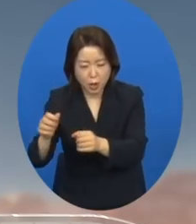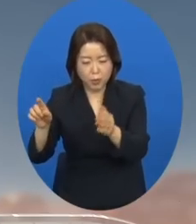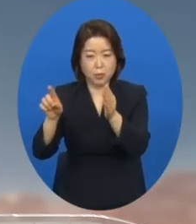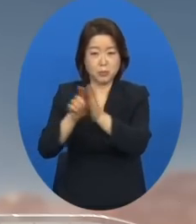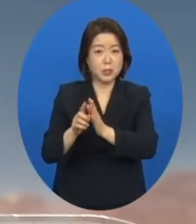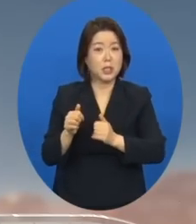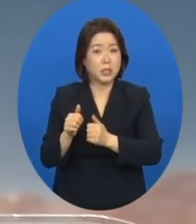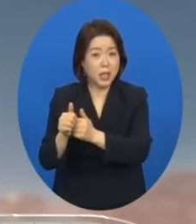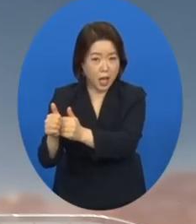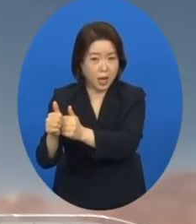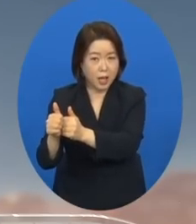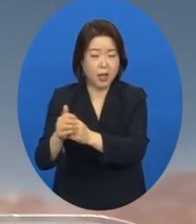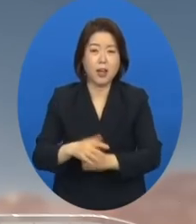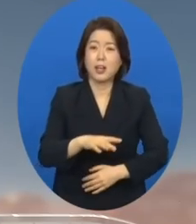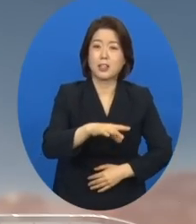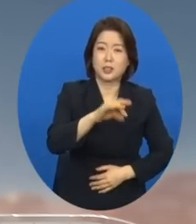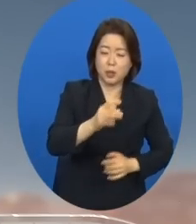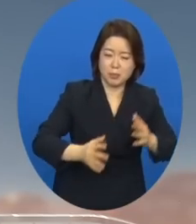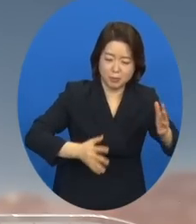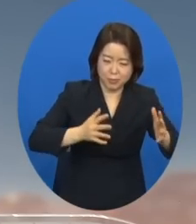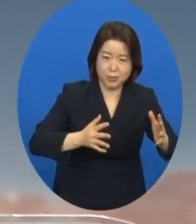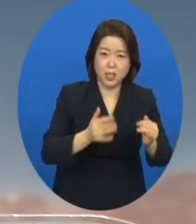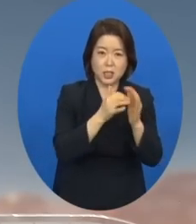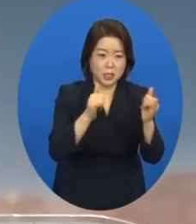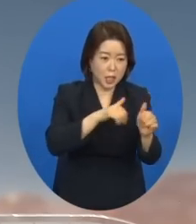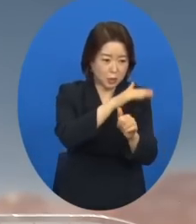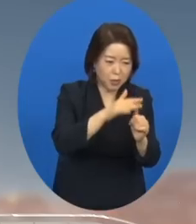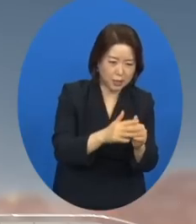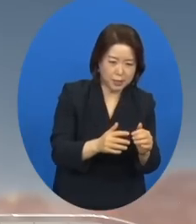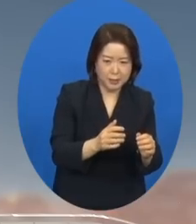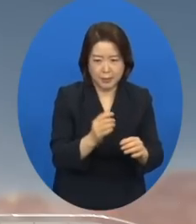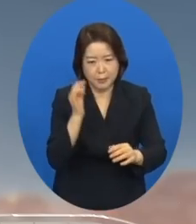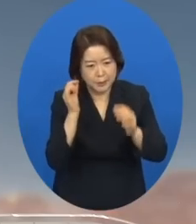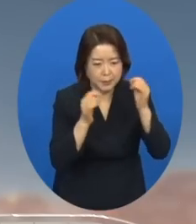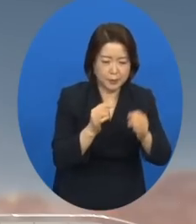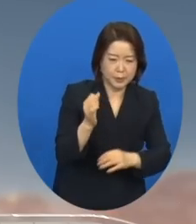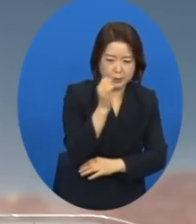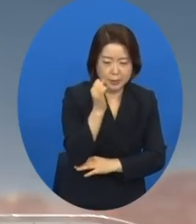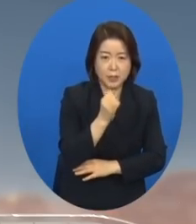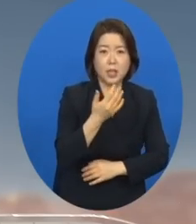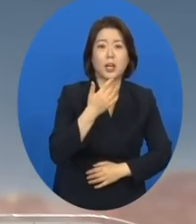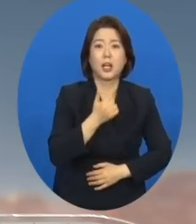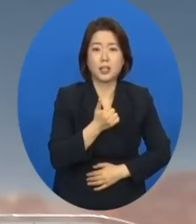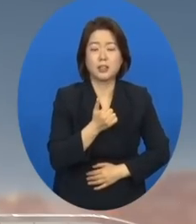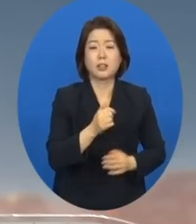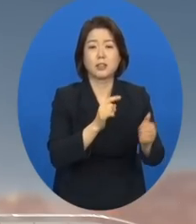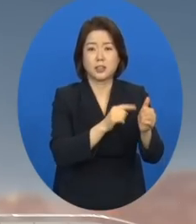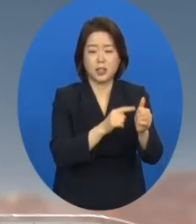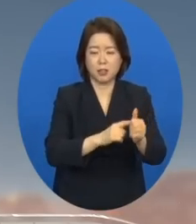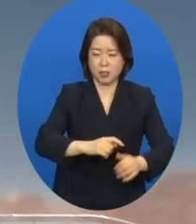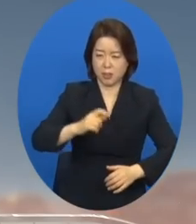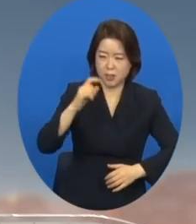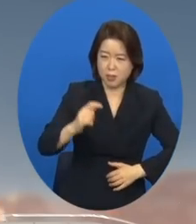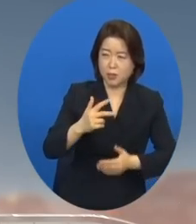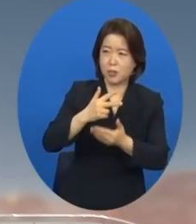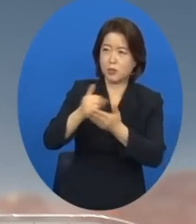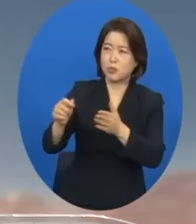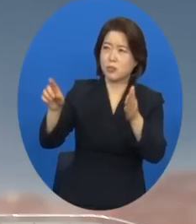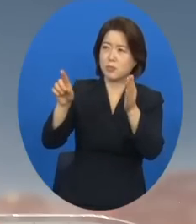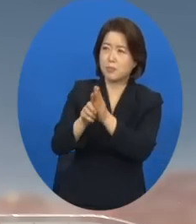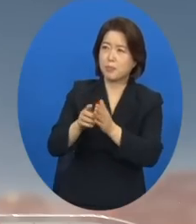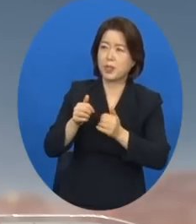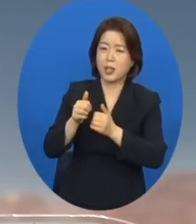신뢰함에 따라서 처음에는 사람과 환경에 따라서 자주 막 흔들렸던 자가 굳건하게 줄만한 신뢰하는